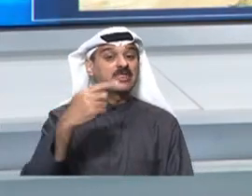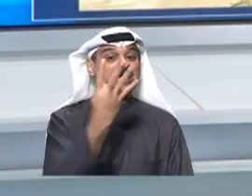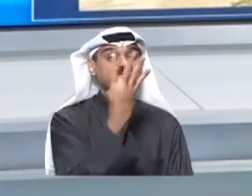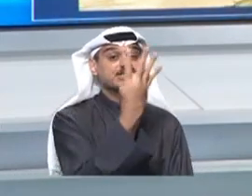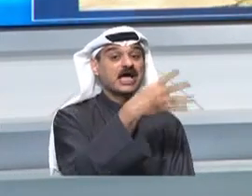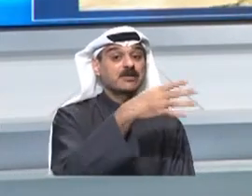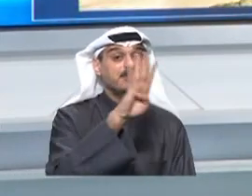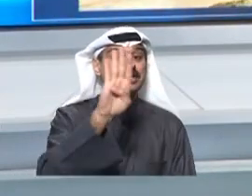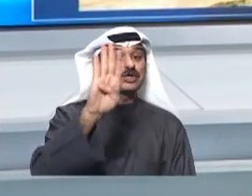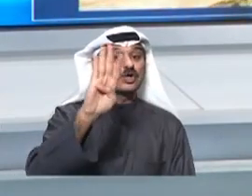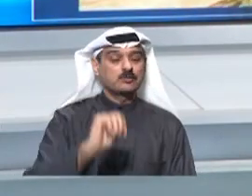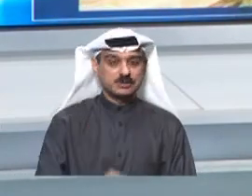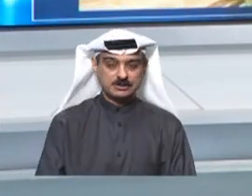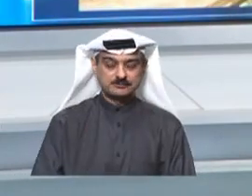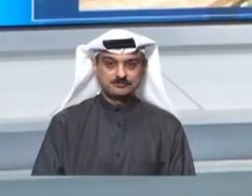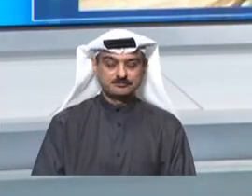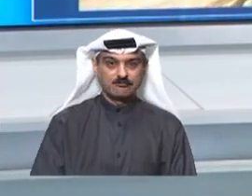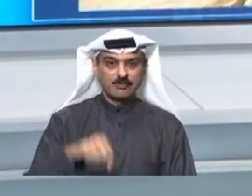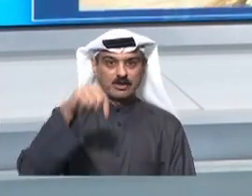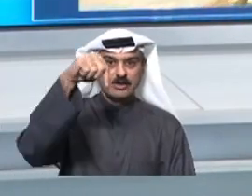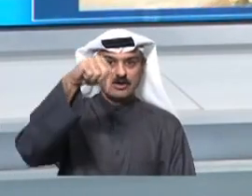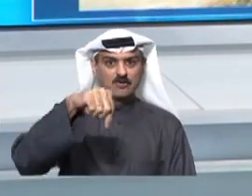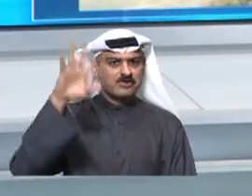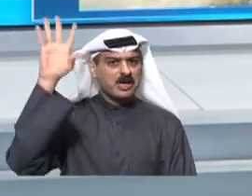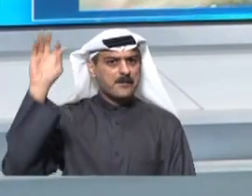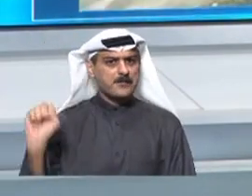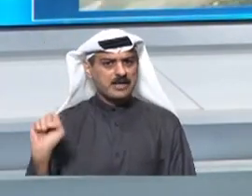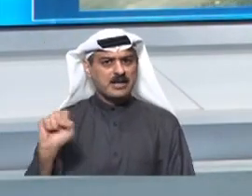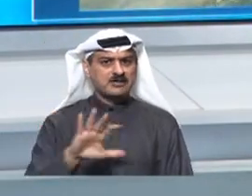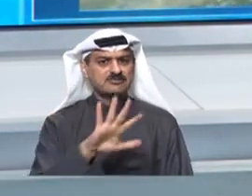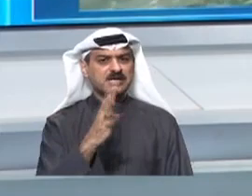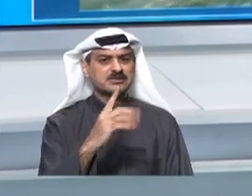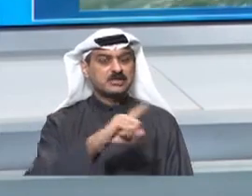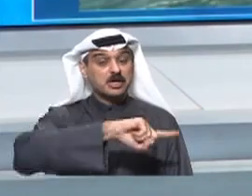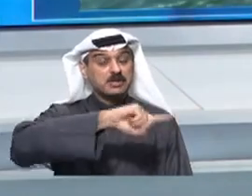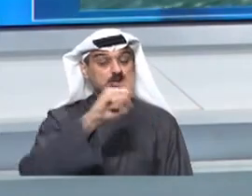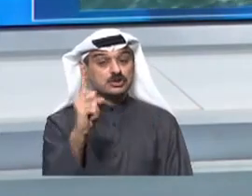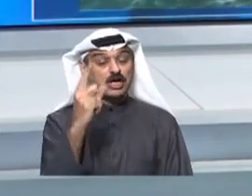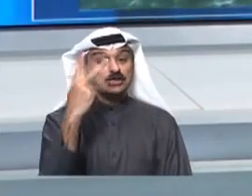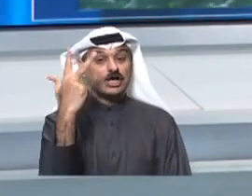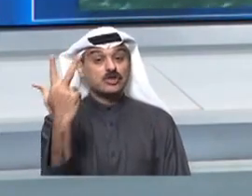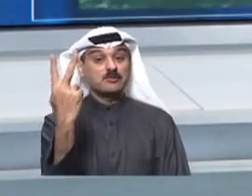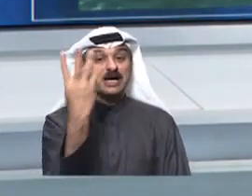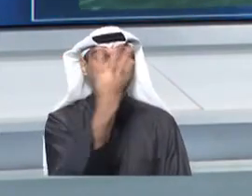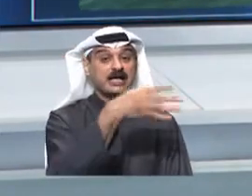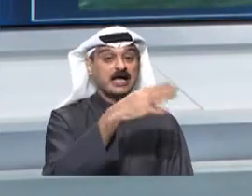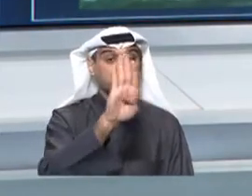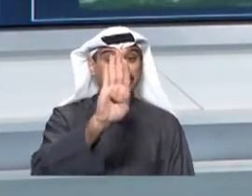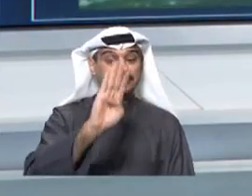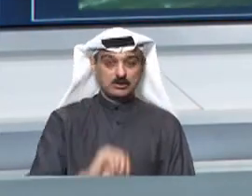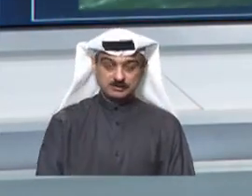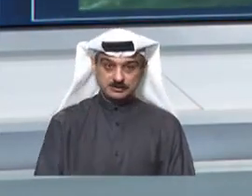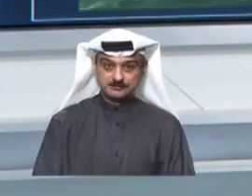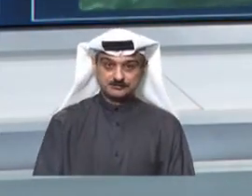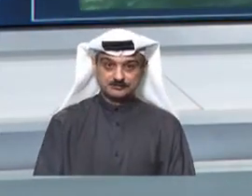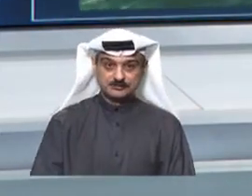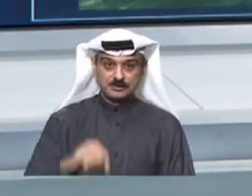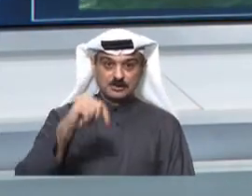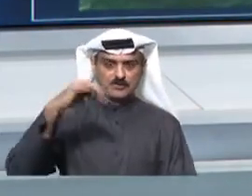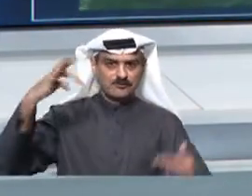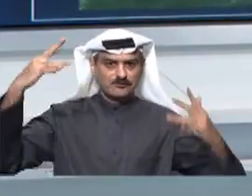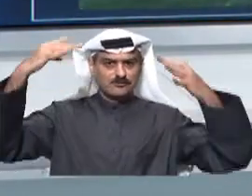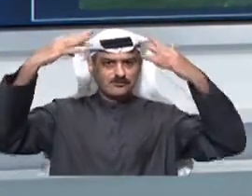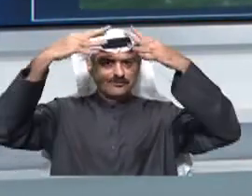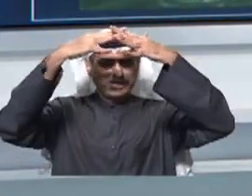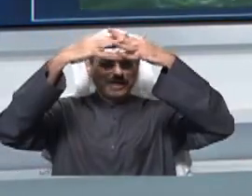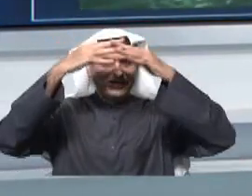كيلومتر في الساعة، وفي فترة المساء قد تصل ما بين 8 إلى 40 كيلومتر في الساعة. استمرار أيضا في عبور السحب